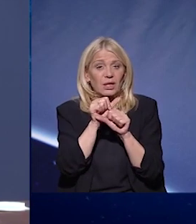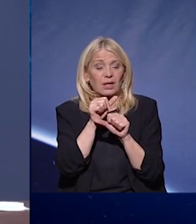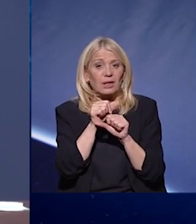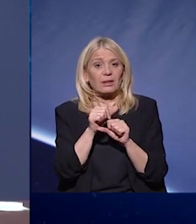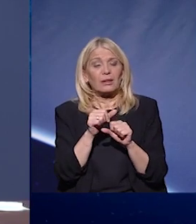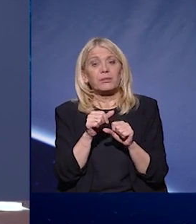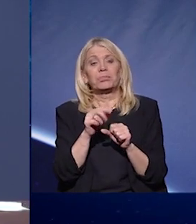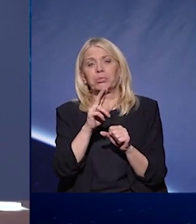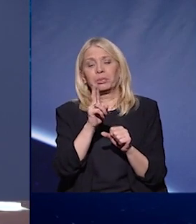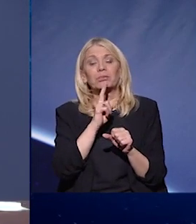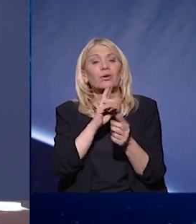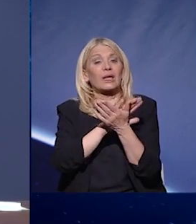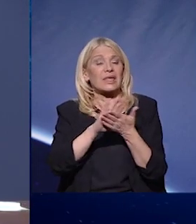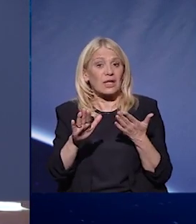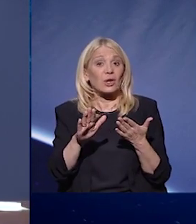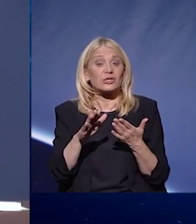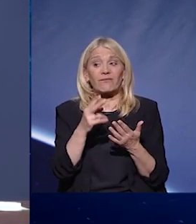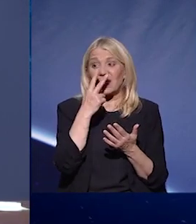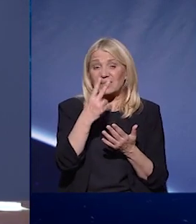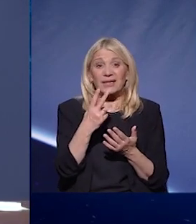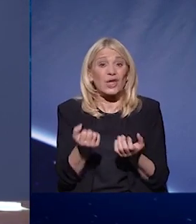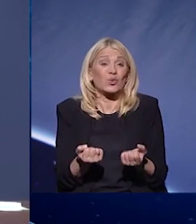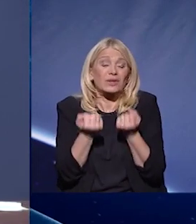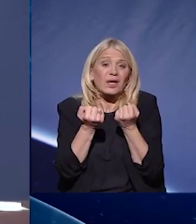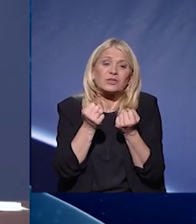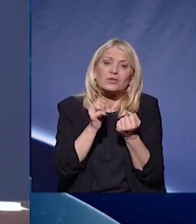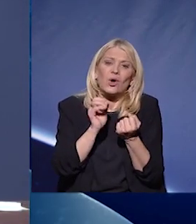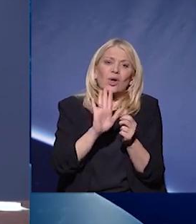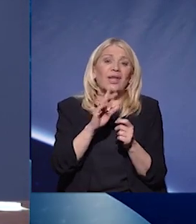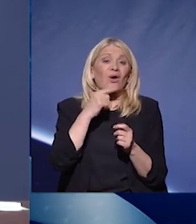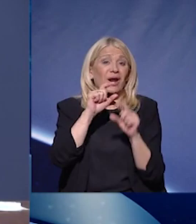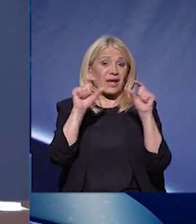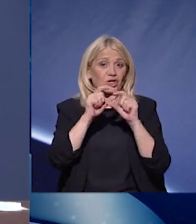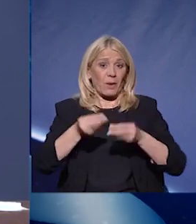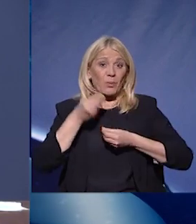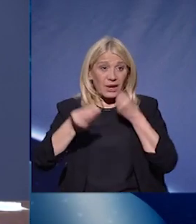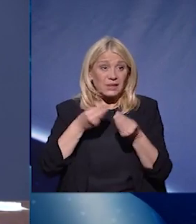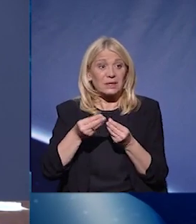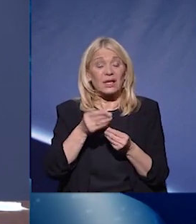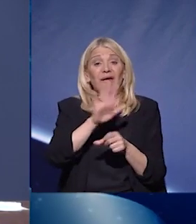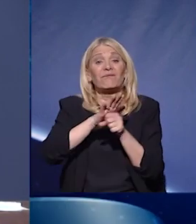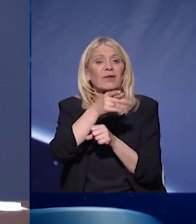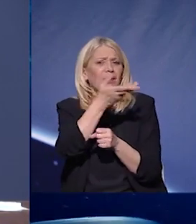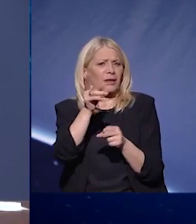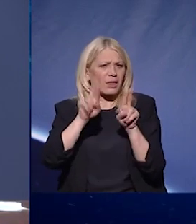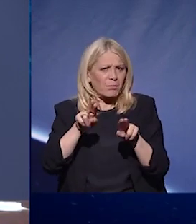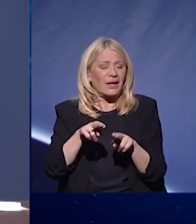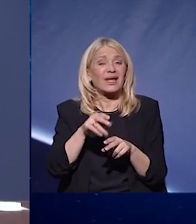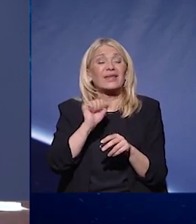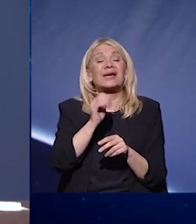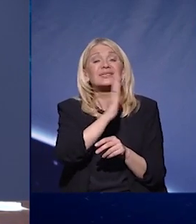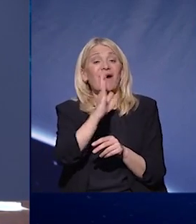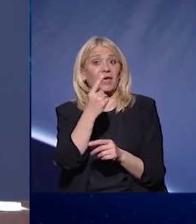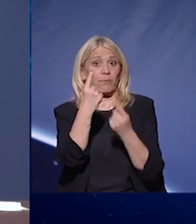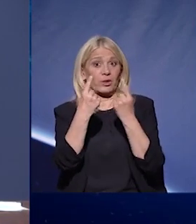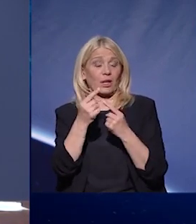te greške koje jednostavno izgleda da teško to ovako rečimo objasniti. Vi recimo imate da svaki